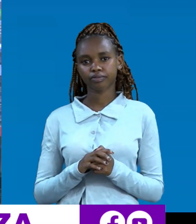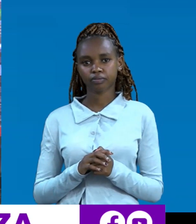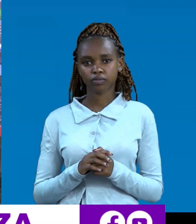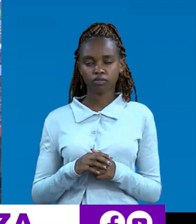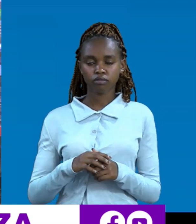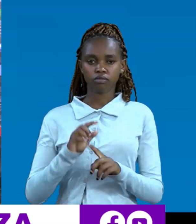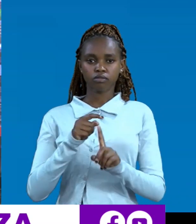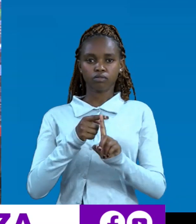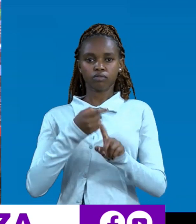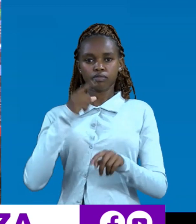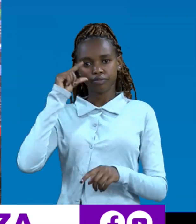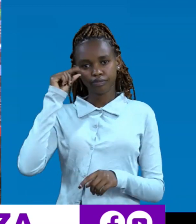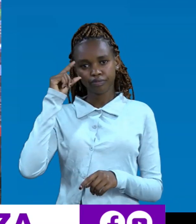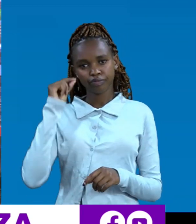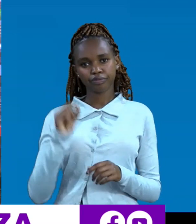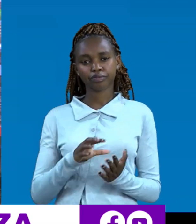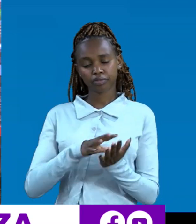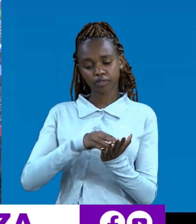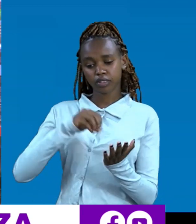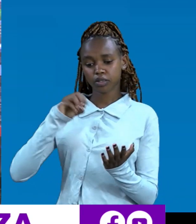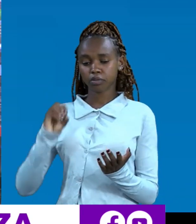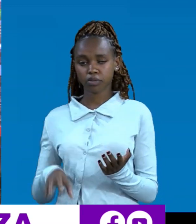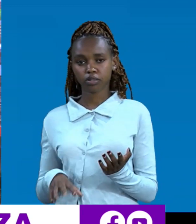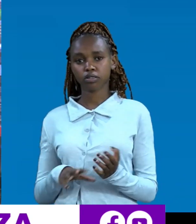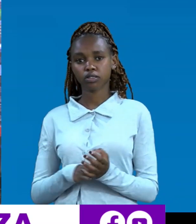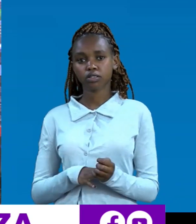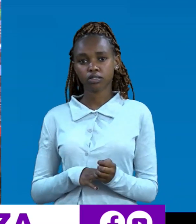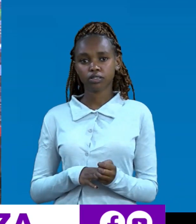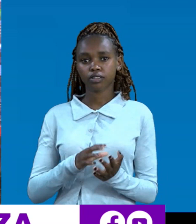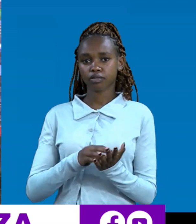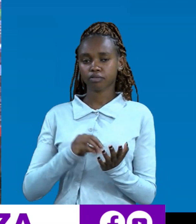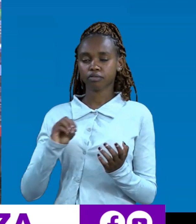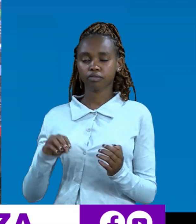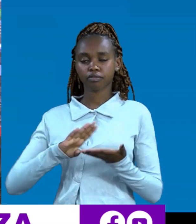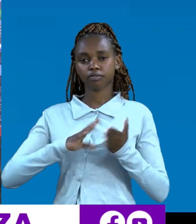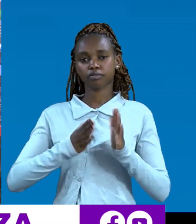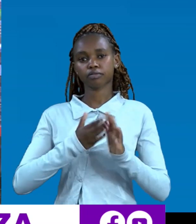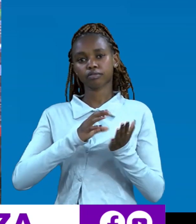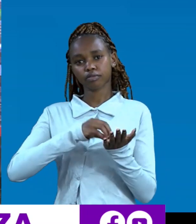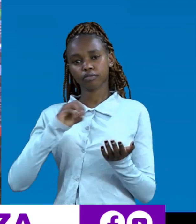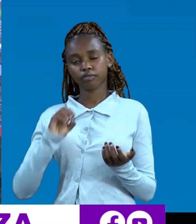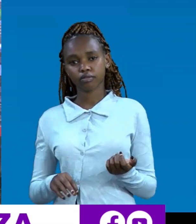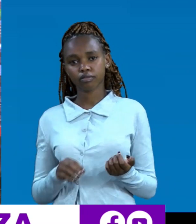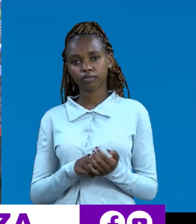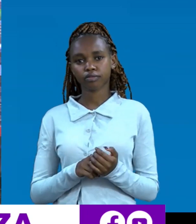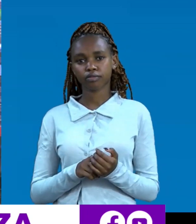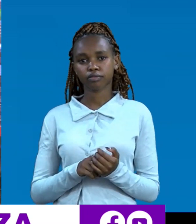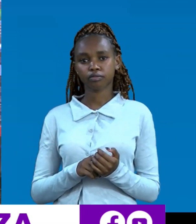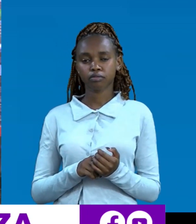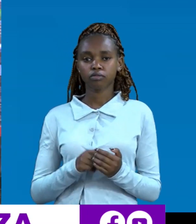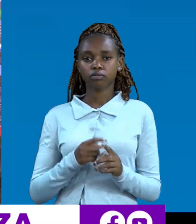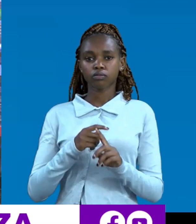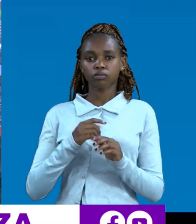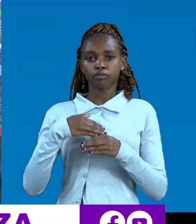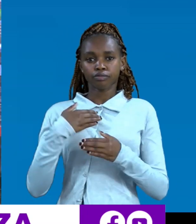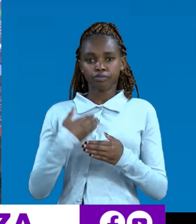Mombasa. Imagine, unarudi na FX. More than yenye ulienda nayo. Ndio hiyo. So before useme unaenda Mombasa hiyo